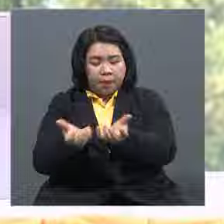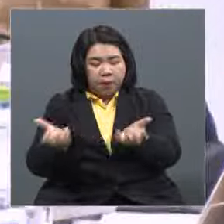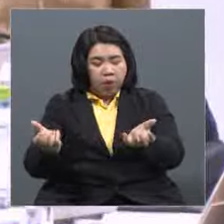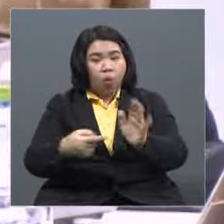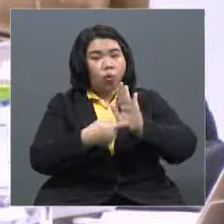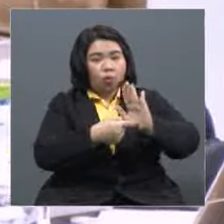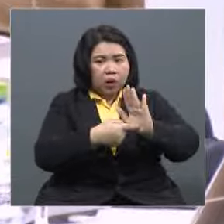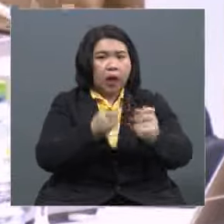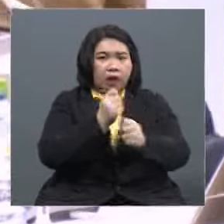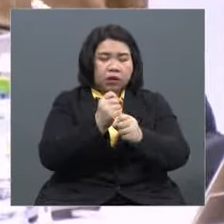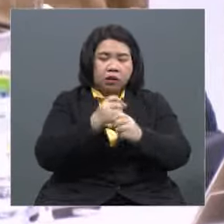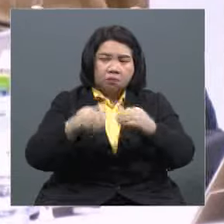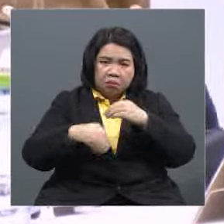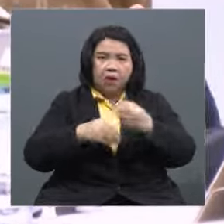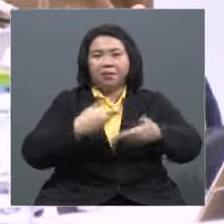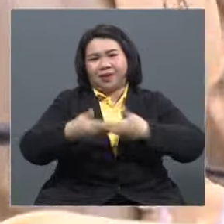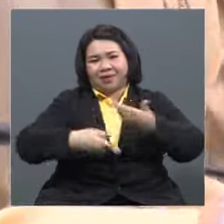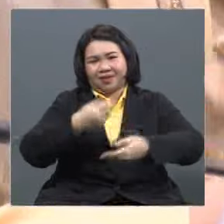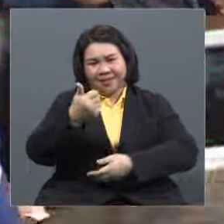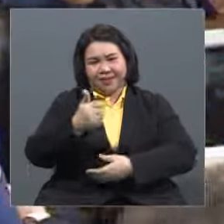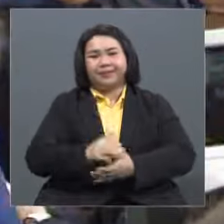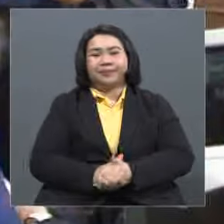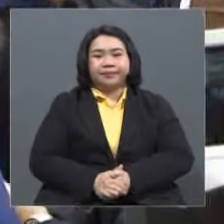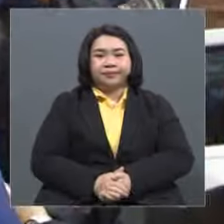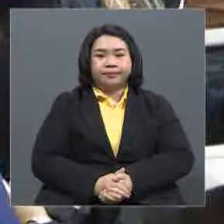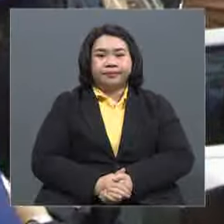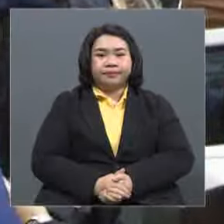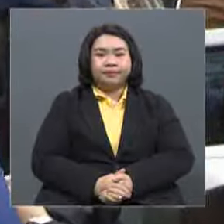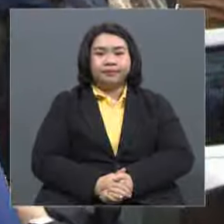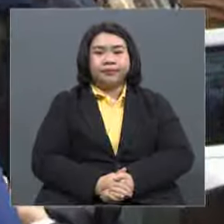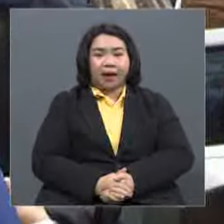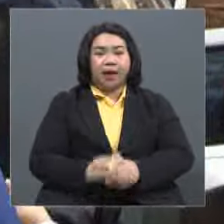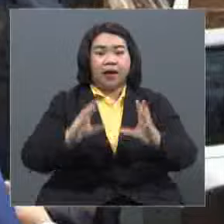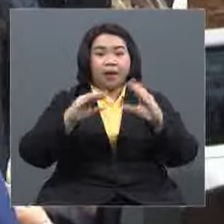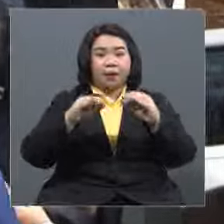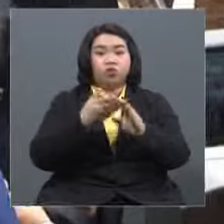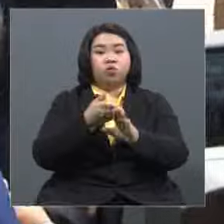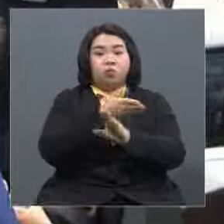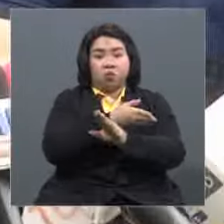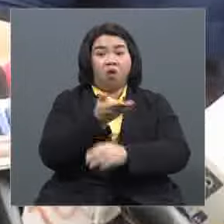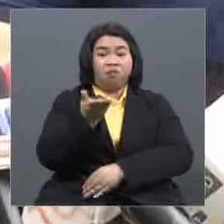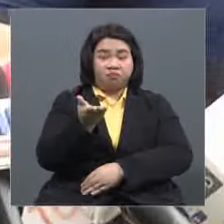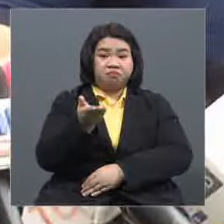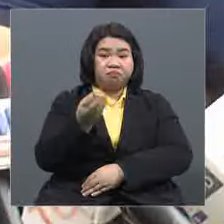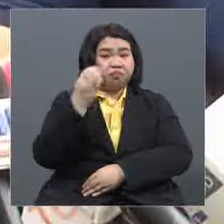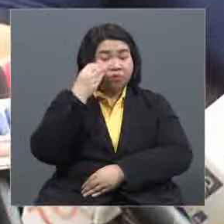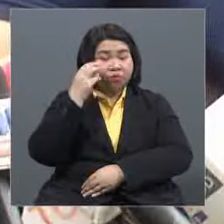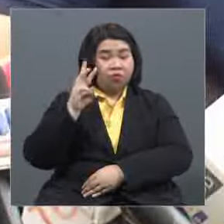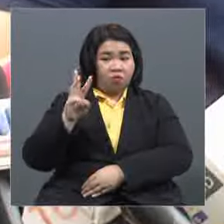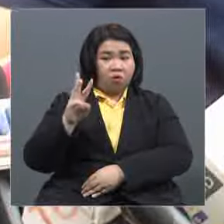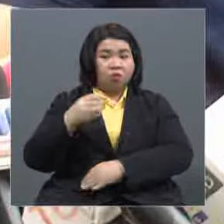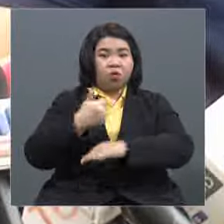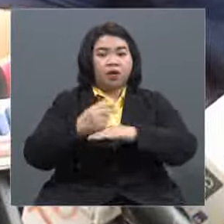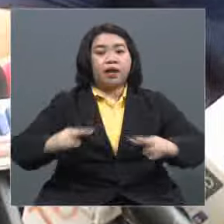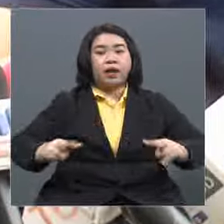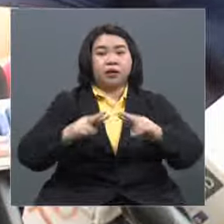ยกระดับเพิ่มมูลค่าให้กับสินค้าค่ะโดยก่อนเข้าประชุมค่ะนายวราวุฒิศิลปอาชารัฐมนตรีว่าการกระทรวง